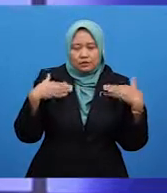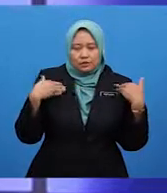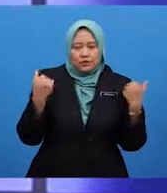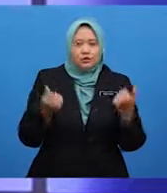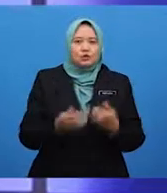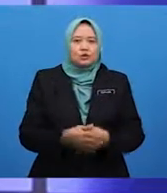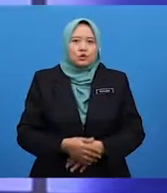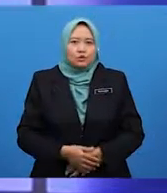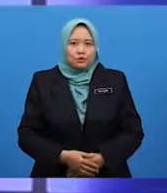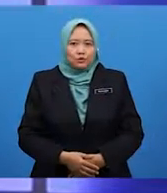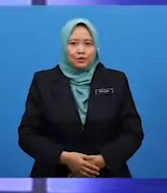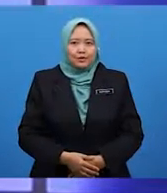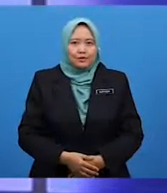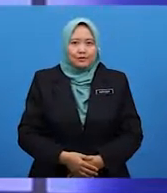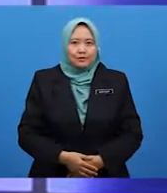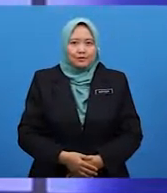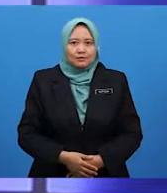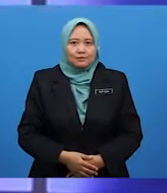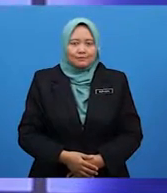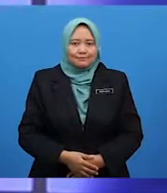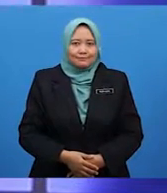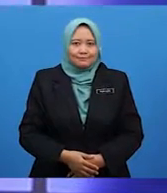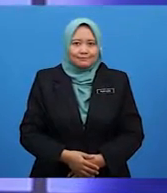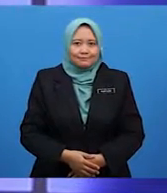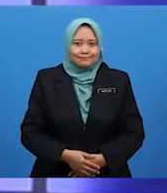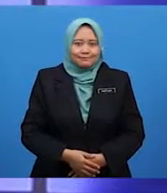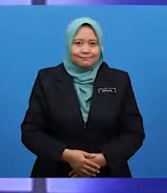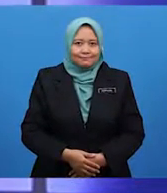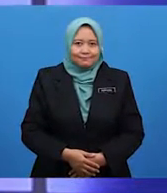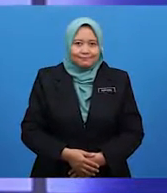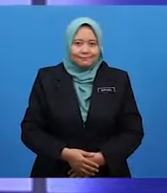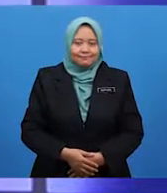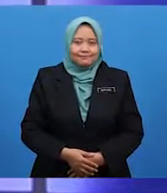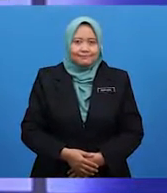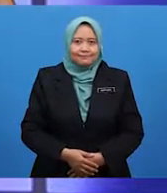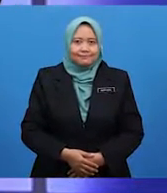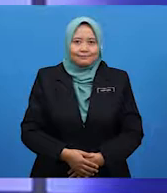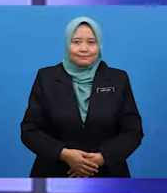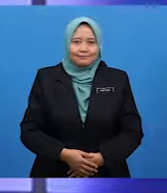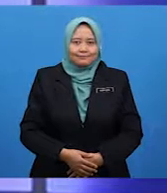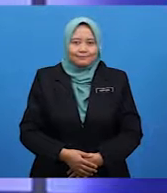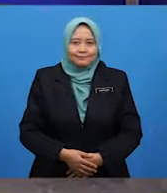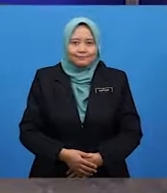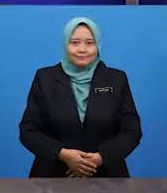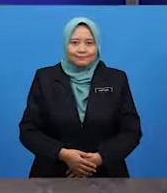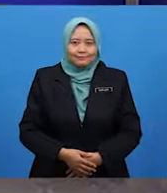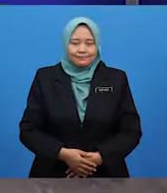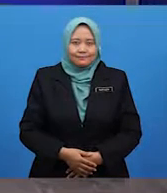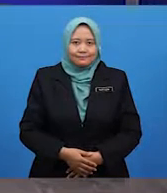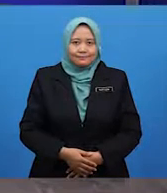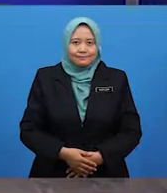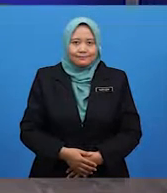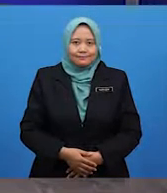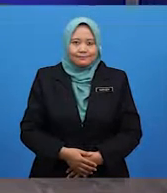berkobar-kobar. Ya, sangat-sangat tepat sekali. Jadi tepukan untuk pelajar yang bersemangat ke situ. Yes, sangat tepat sekali. Baik, Cikgu